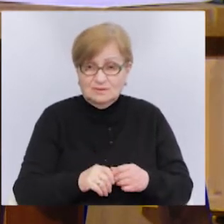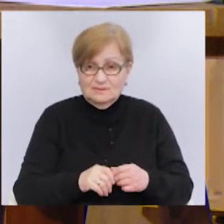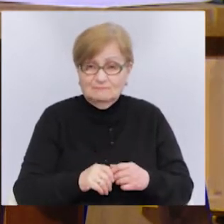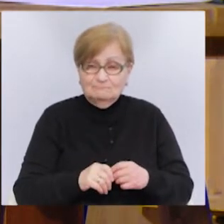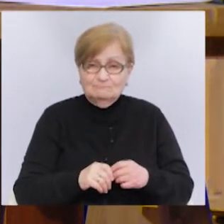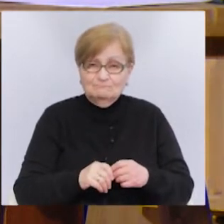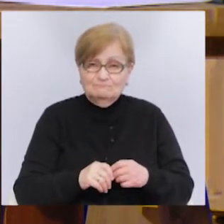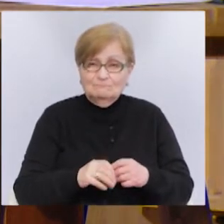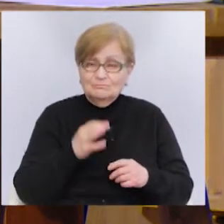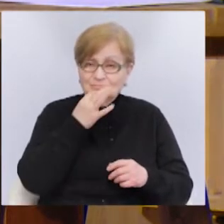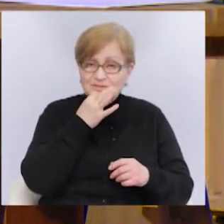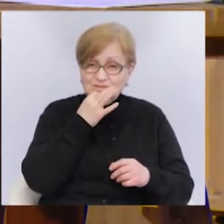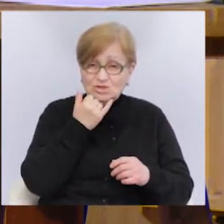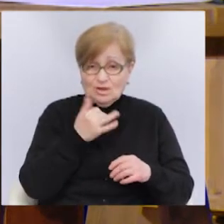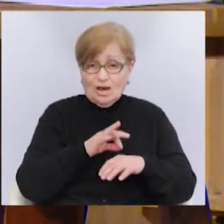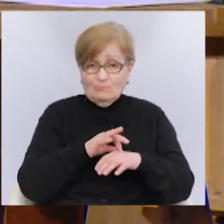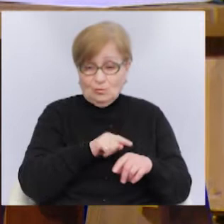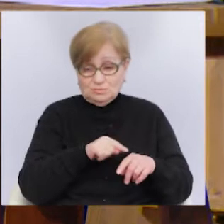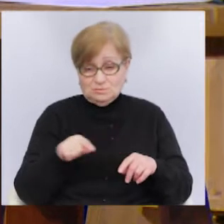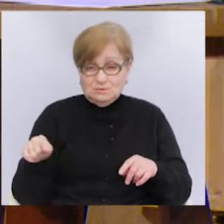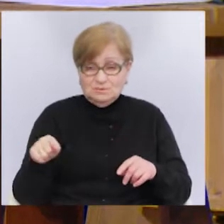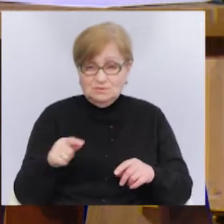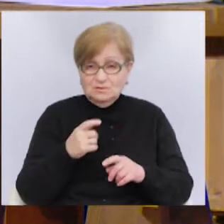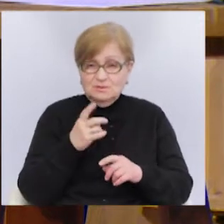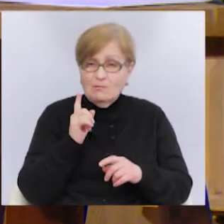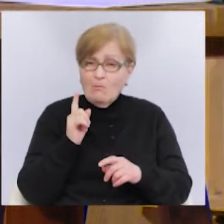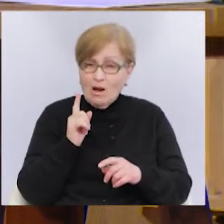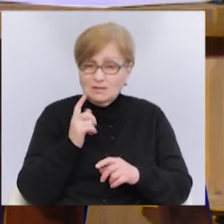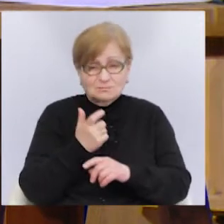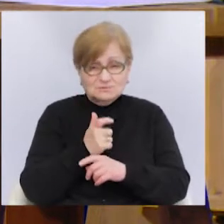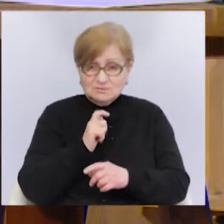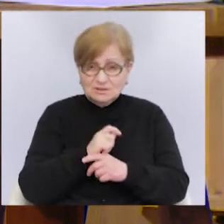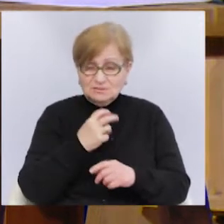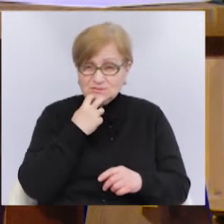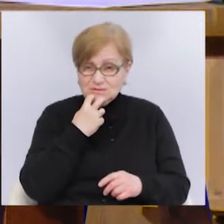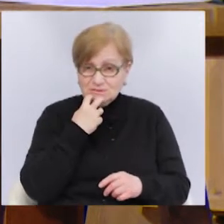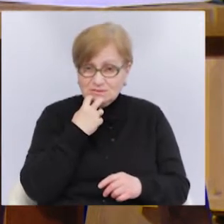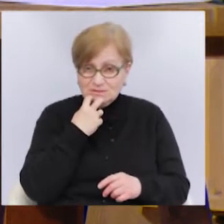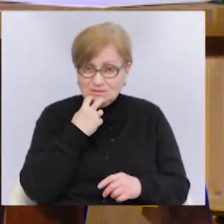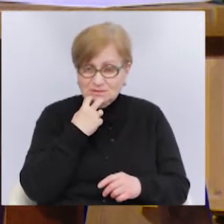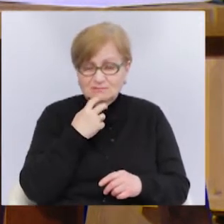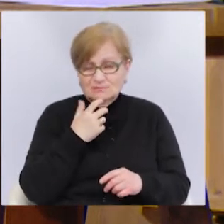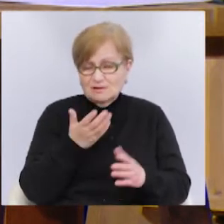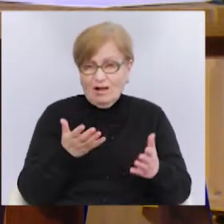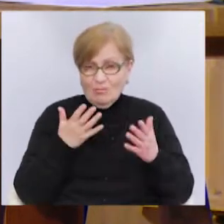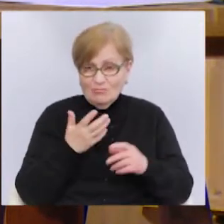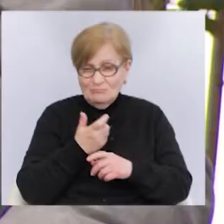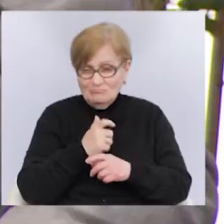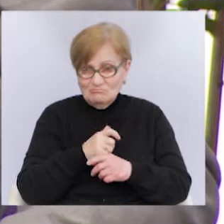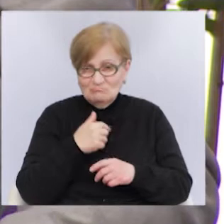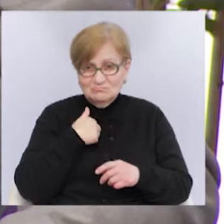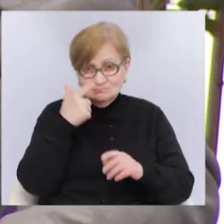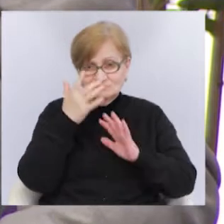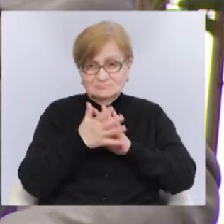ანასტასია? ჯერ პროცესში ვართ, მაგრამ ძალიან სასაცილო ძინეკები გამოვწეს. მე როგორც მიხვდი,